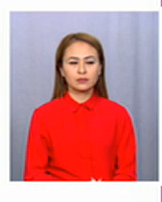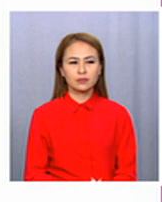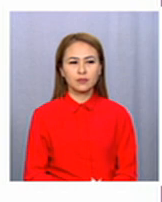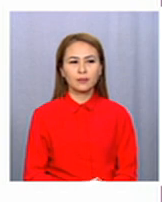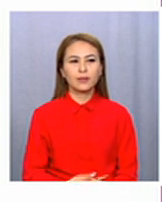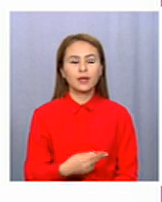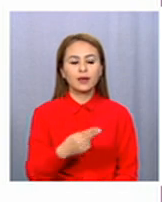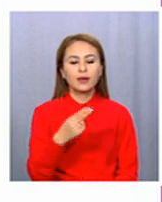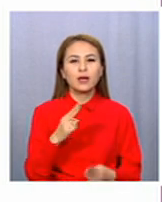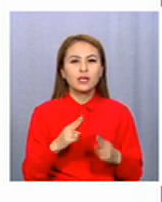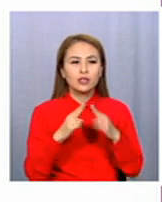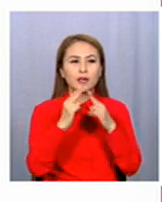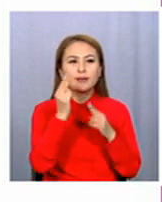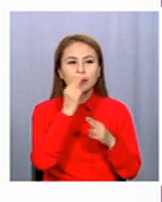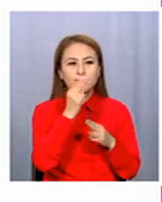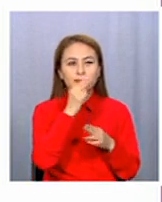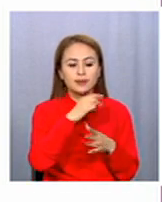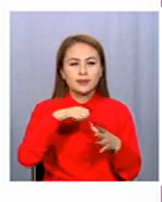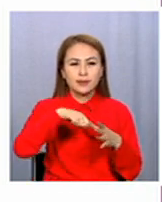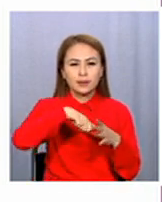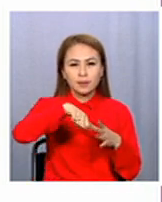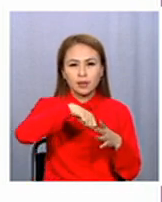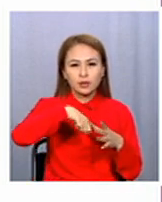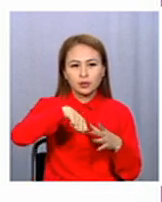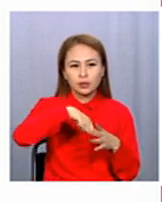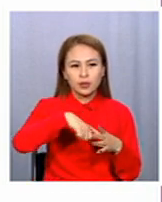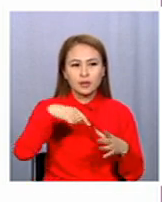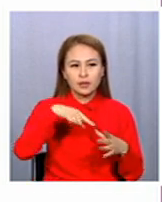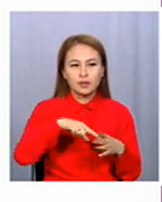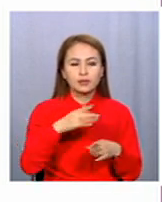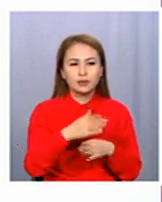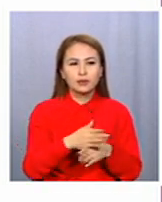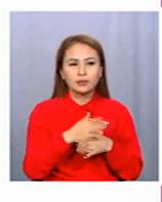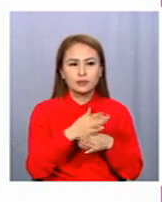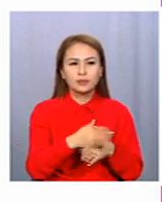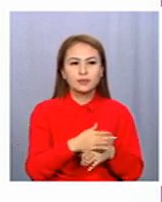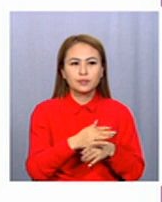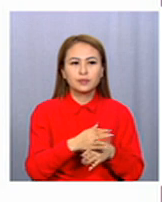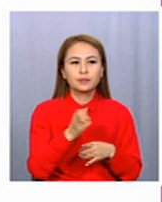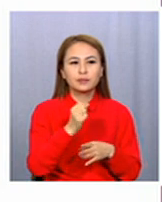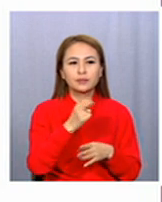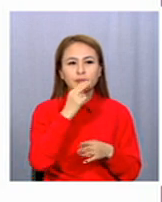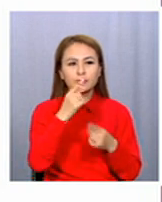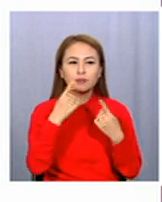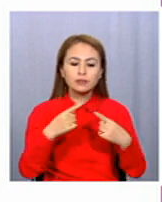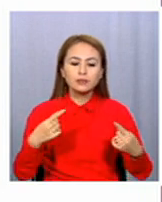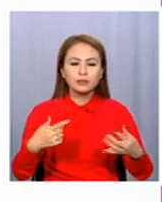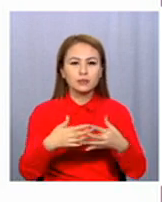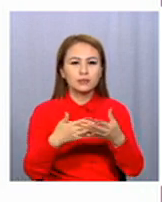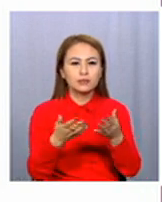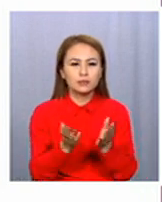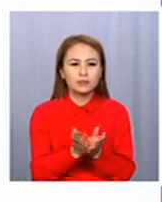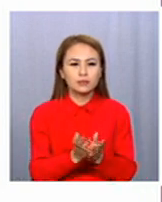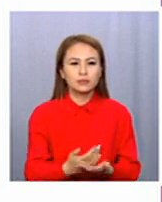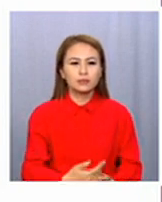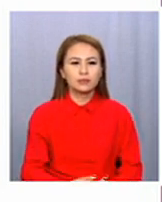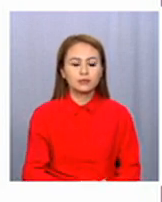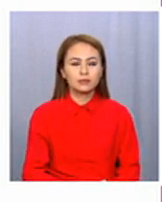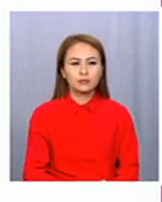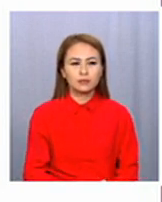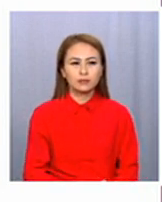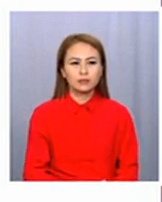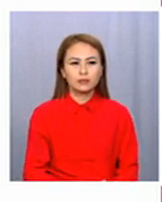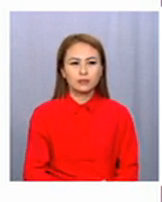Ғарыштағы тағам сықпа құтыға салынады. Ал жердегі тағам әртүрлі ыдыстарға салынады